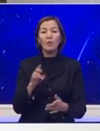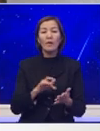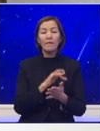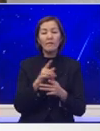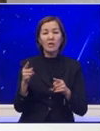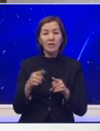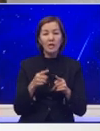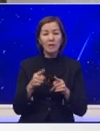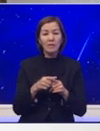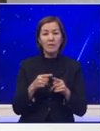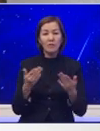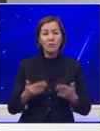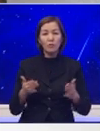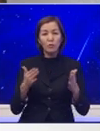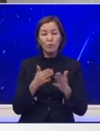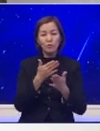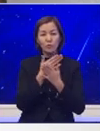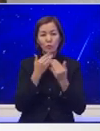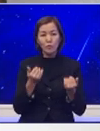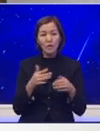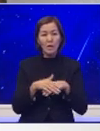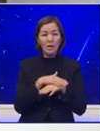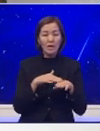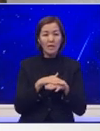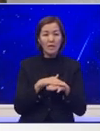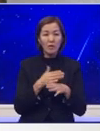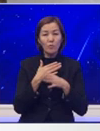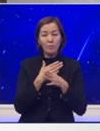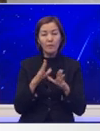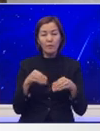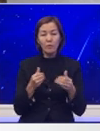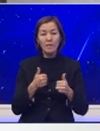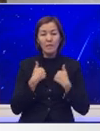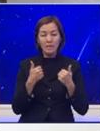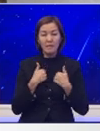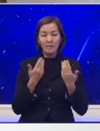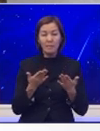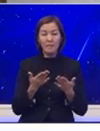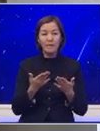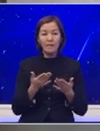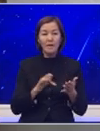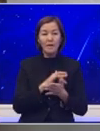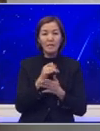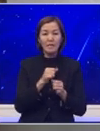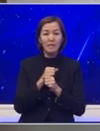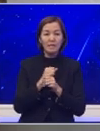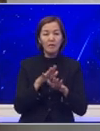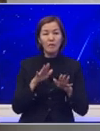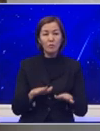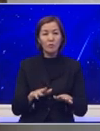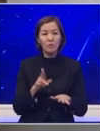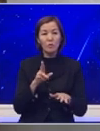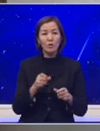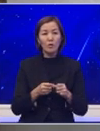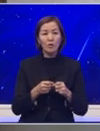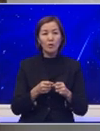жалға берілетін тұрғын үй жоқ. Тығырыққа тірелген халыққа мүмкіндігінше көмектесіп жатырмын. Амалын тауып, қаладағы демалыс орындарына, қонақ